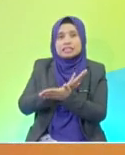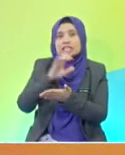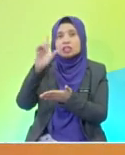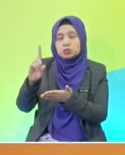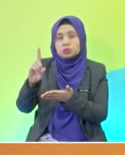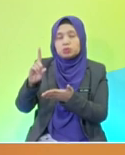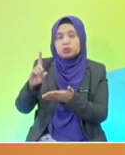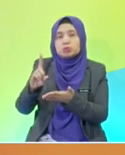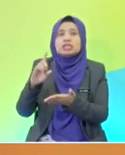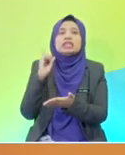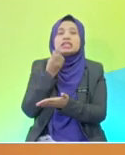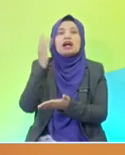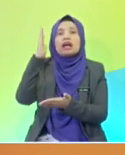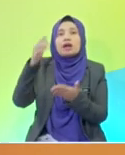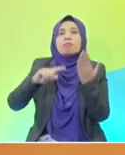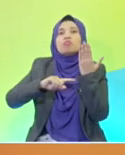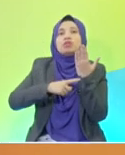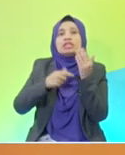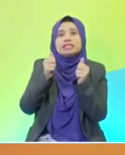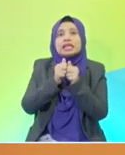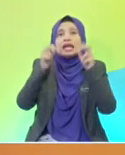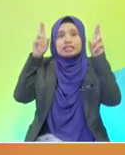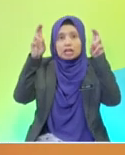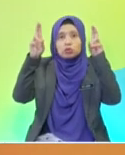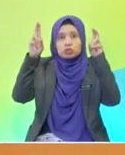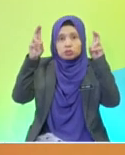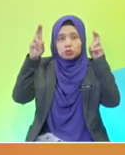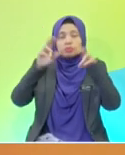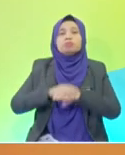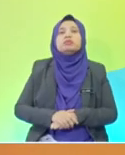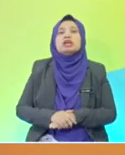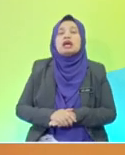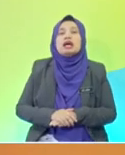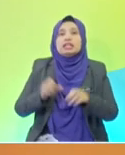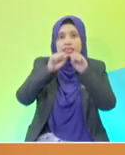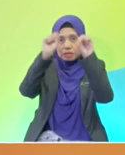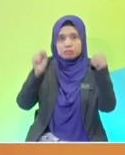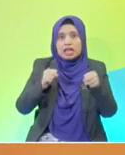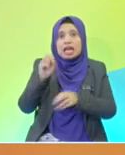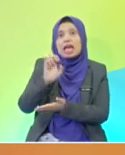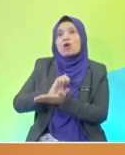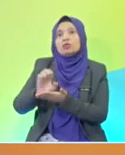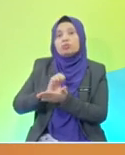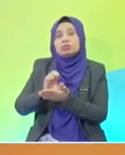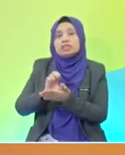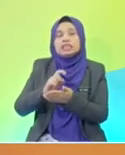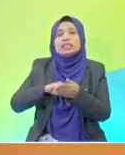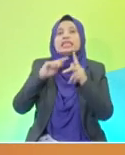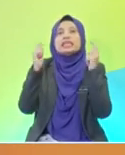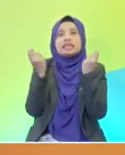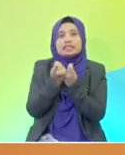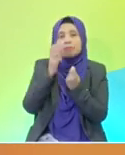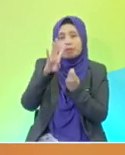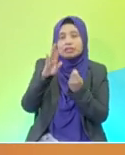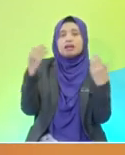dengan topik-topik untuk mata pelajaran ekonomi di tingkatan 4 kita